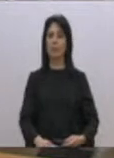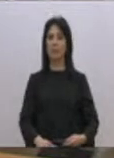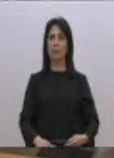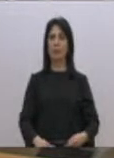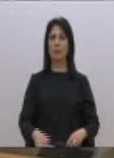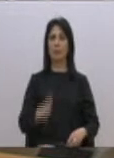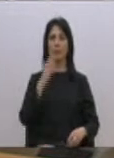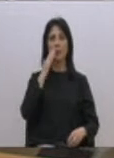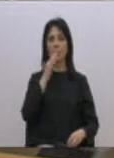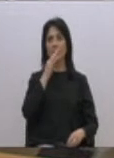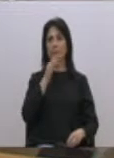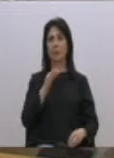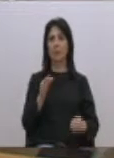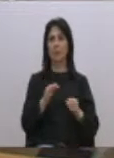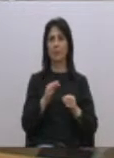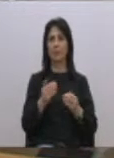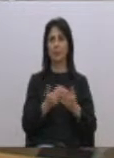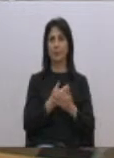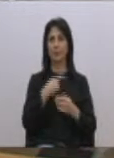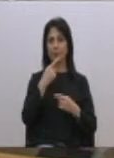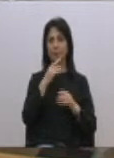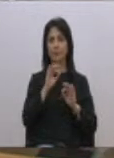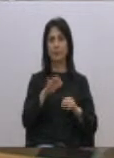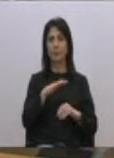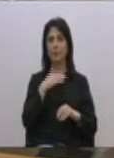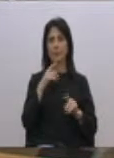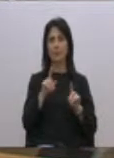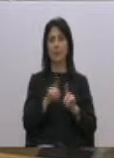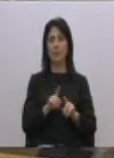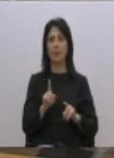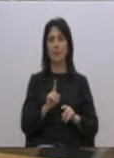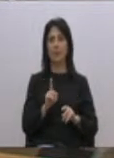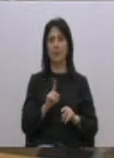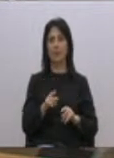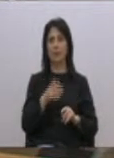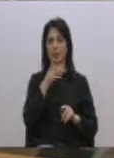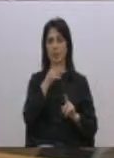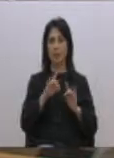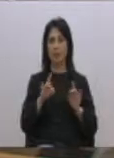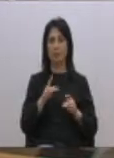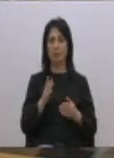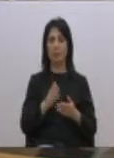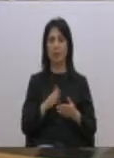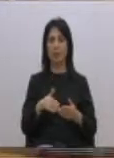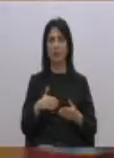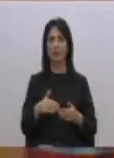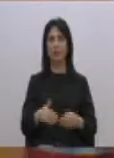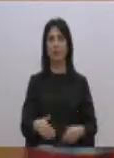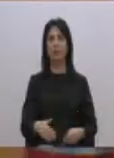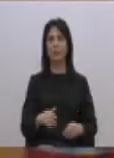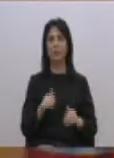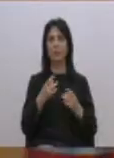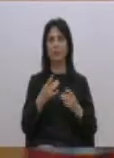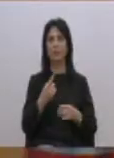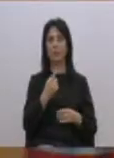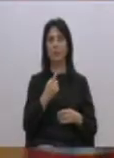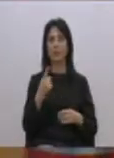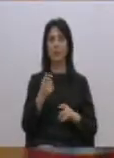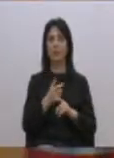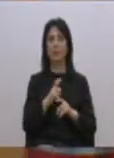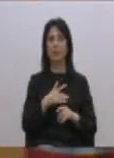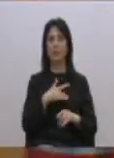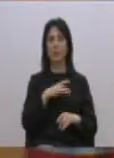Simaș la ghitat, araperi, ahalist, cum arminda, i se tisrat, am de nihnesc am alubașit. Upravdat ertadertsi